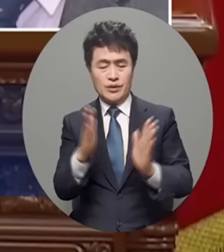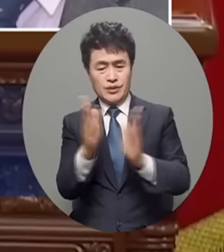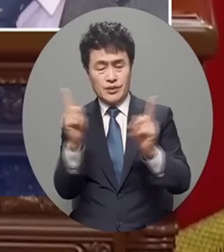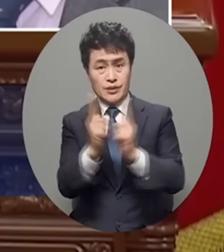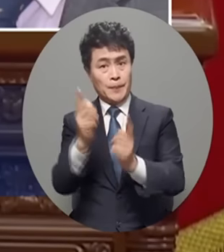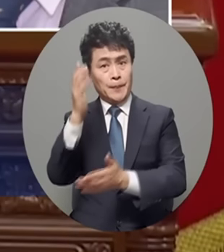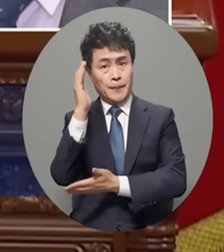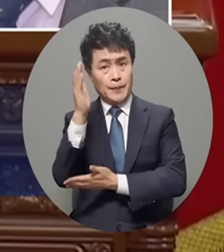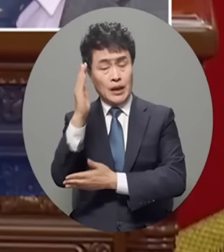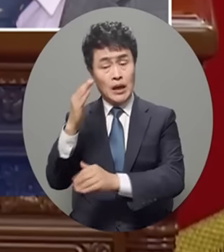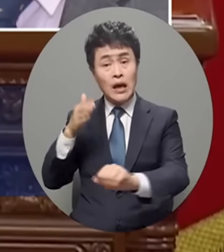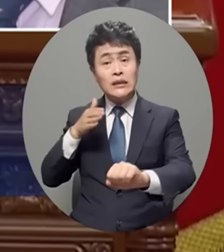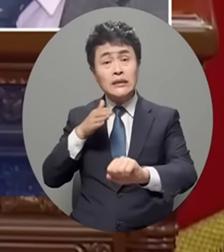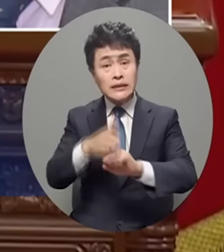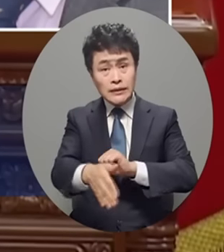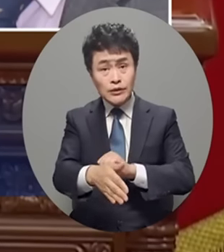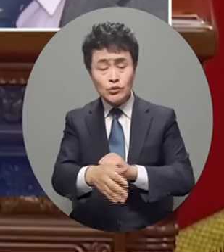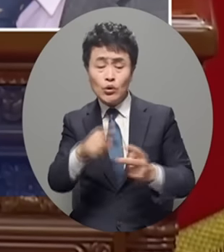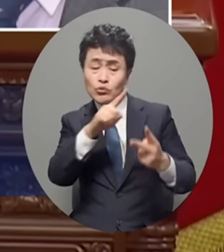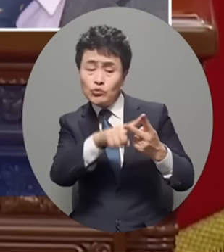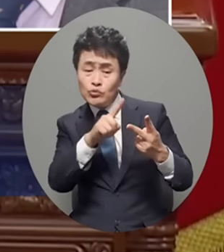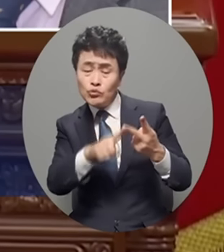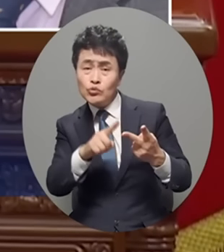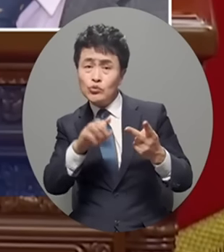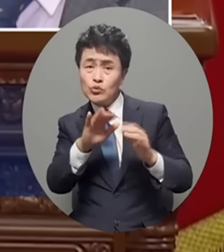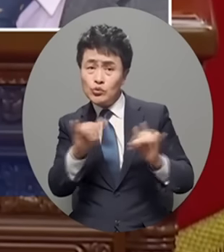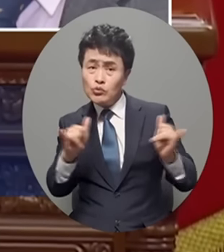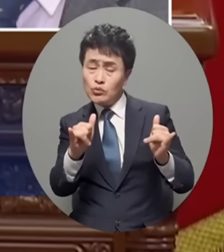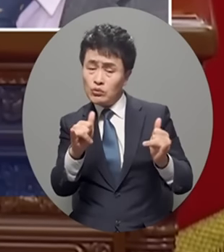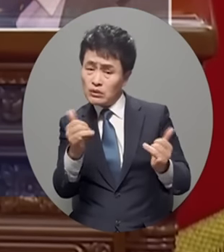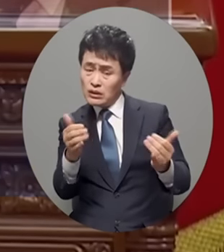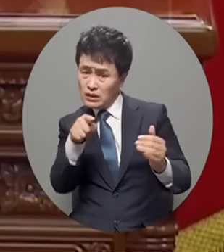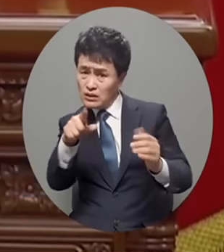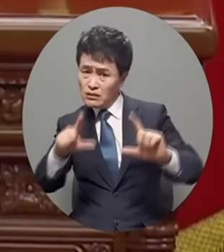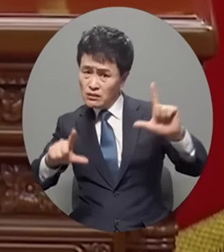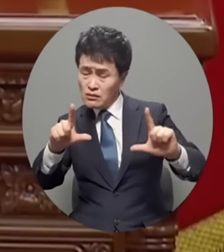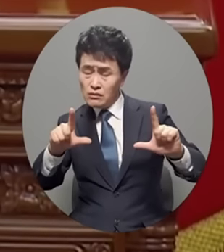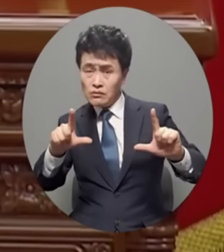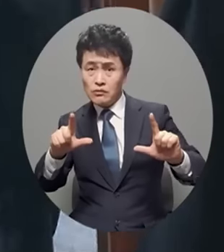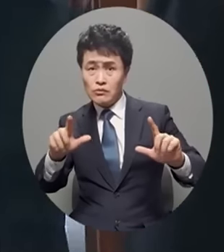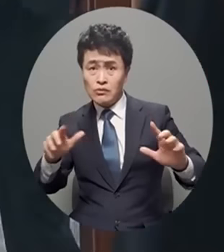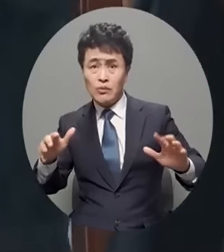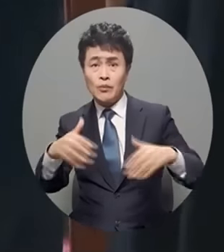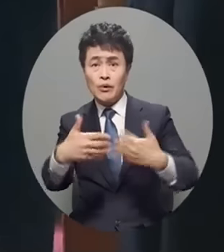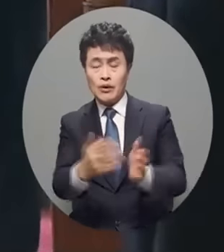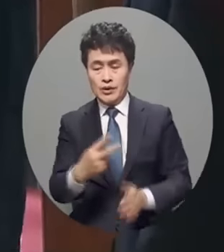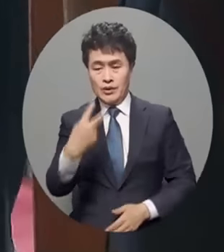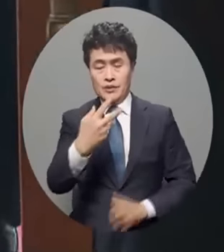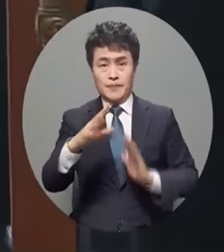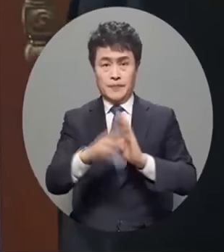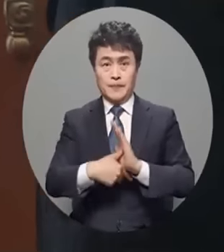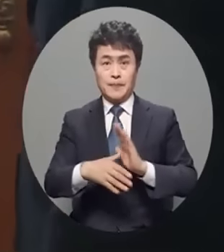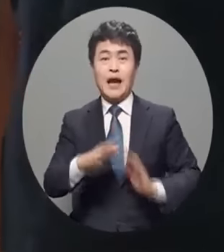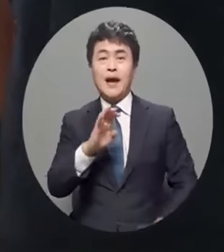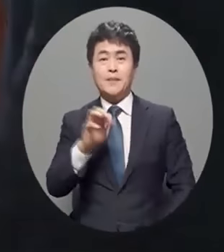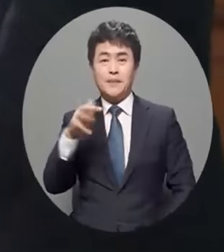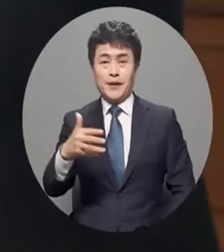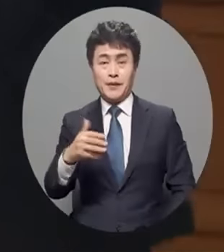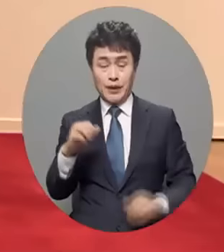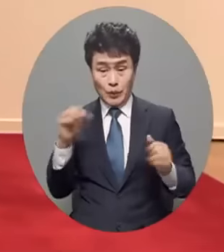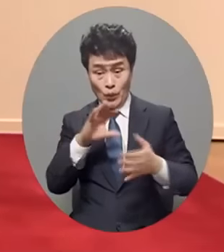통해서 비난을 하는 이 두 사람의 어떤 콜라보가 이런 방식으로 결합이 돼 있다. 2018년 평창 동계올림픽 전후만